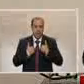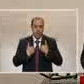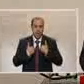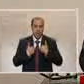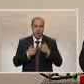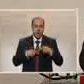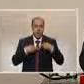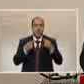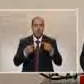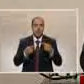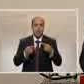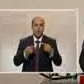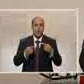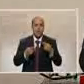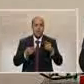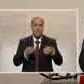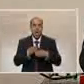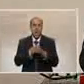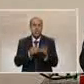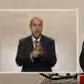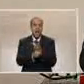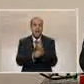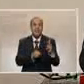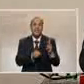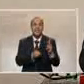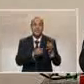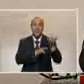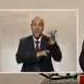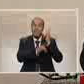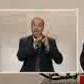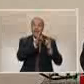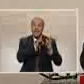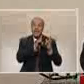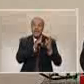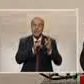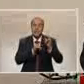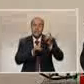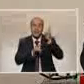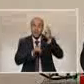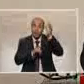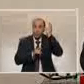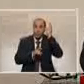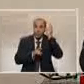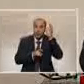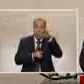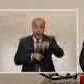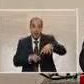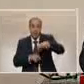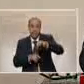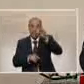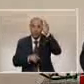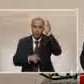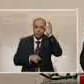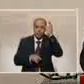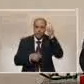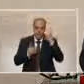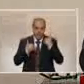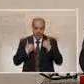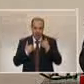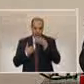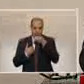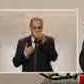نمر بمنعرج خطير لصناعه تاريخ تاريخ تونس وتاريخ المنطقه انا